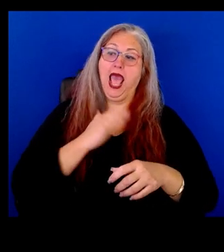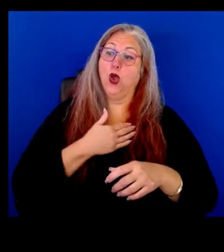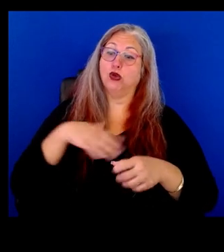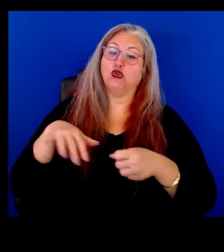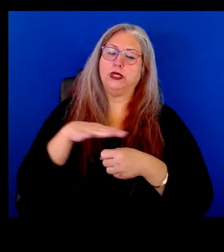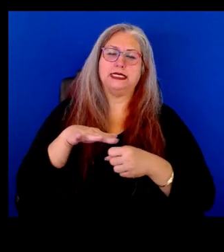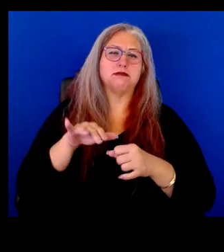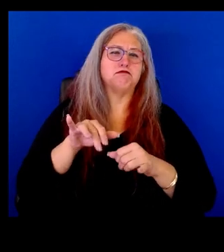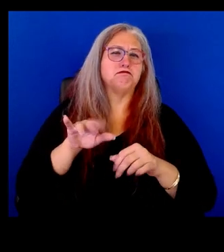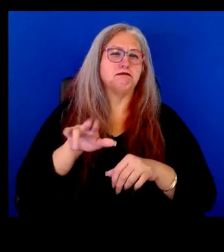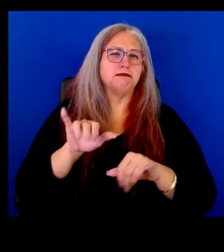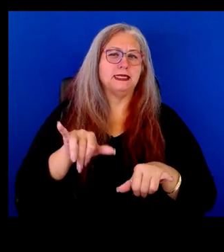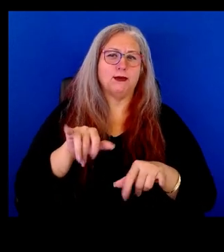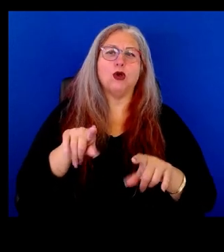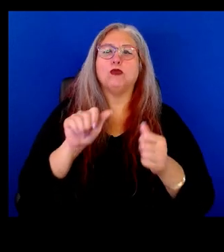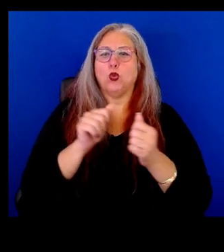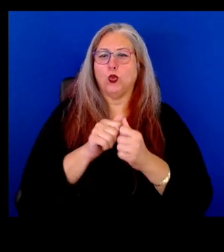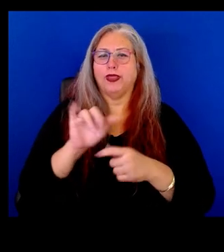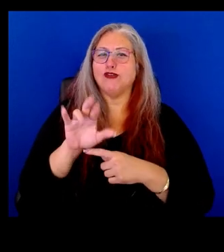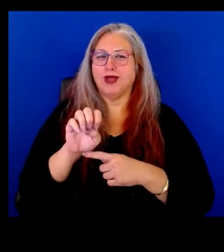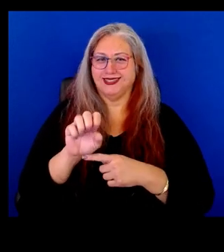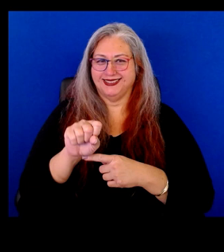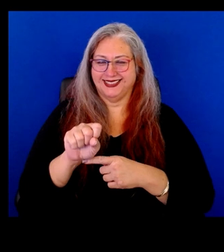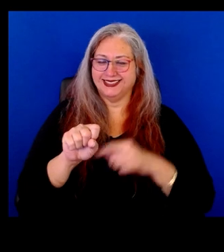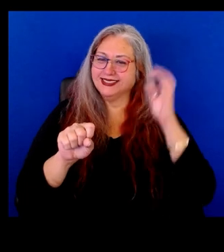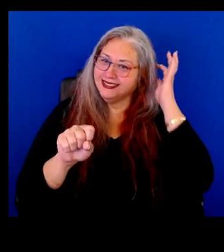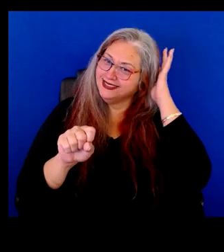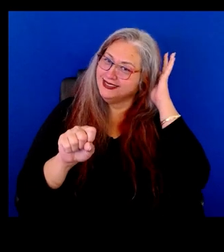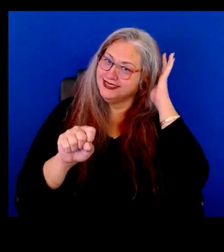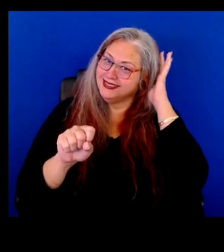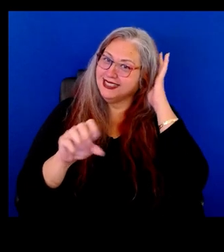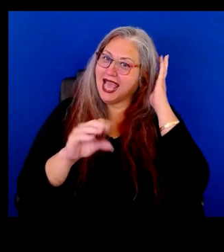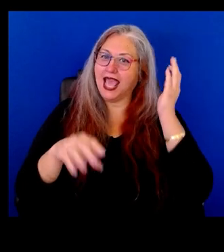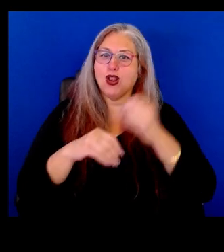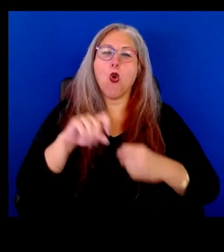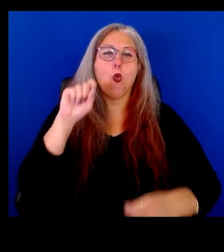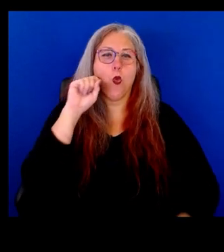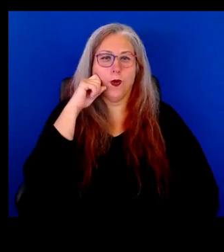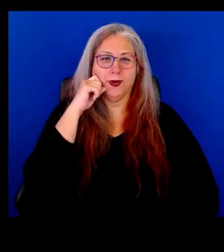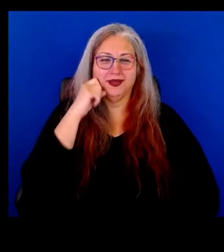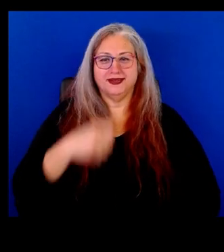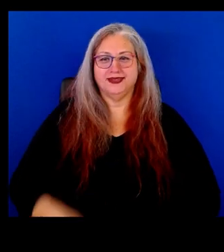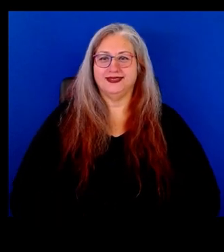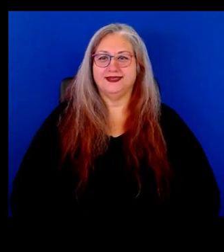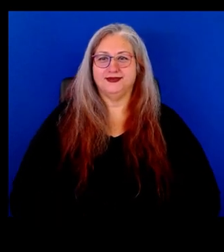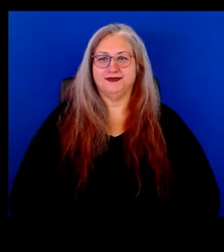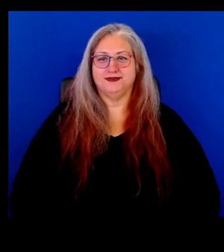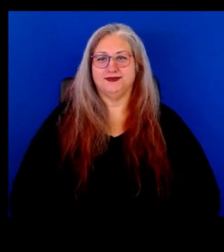our region. With rice. With rice, yes. Yes. And onion.